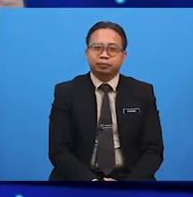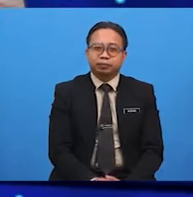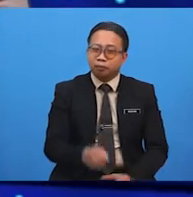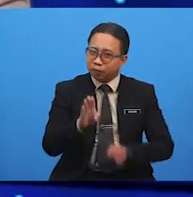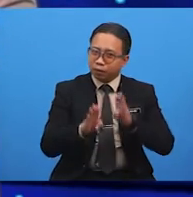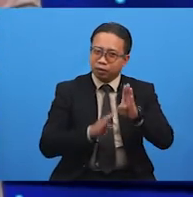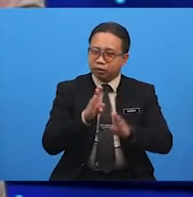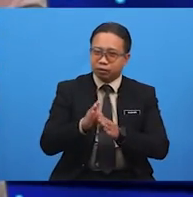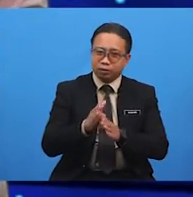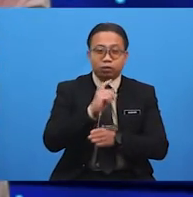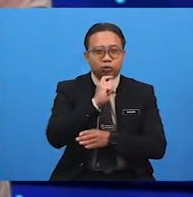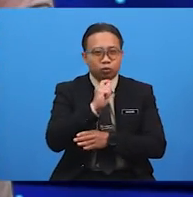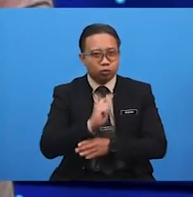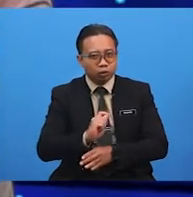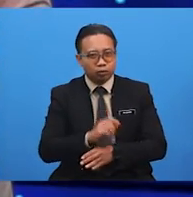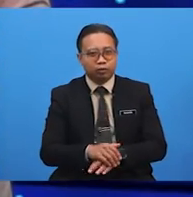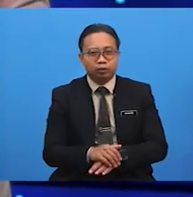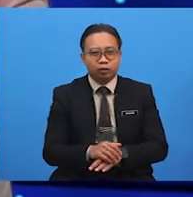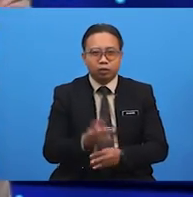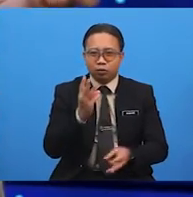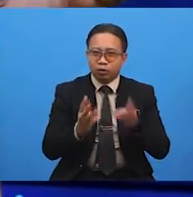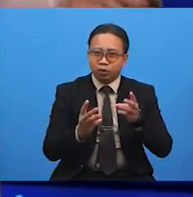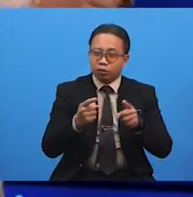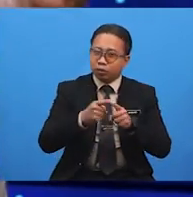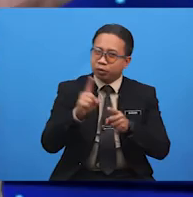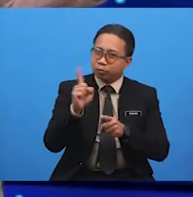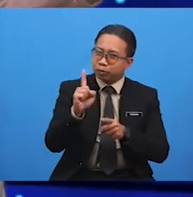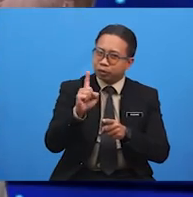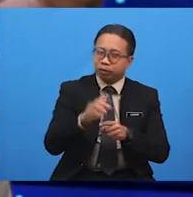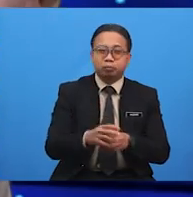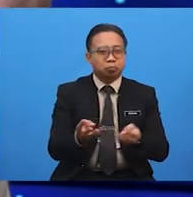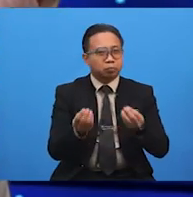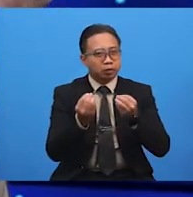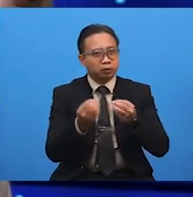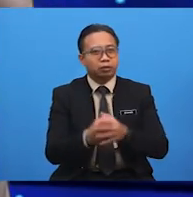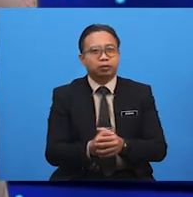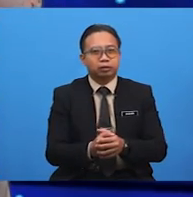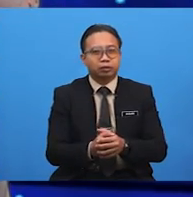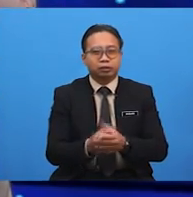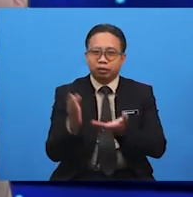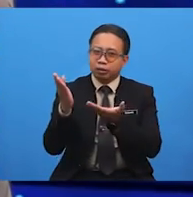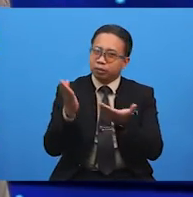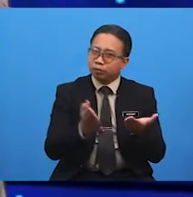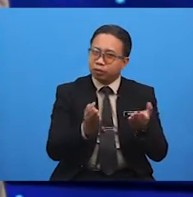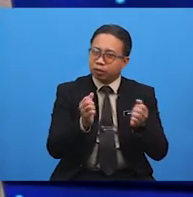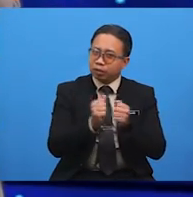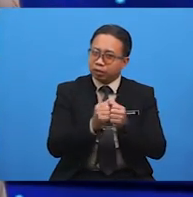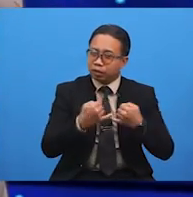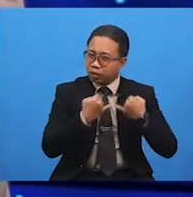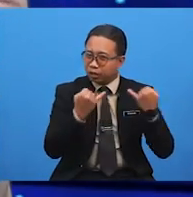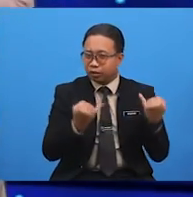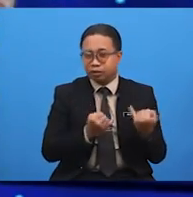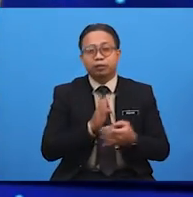masih kau tuang. Walau kemana ia meminta, ku bawa dengan hati yang